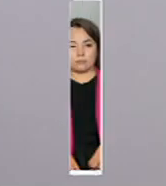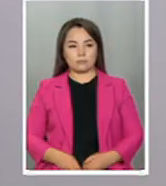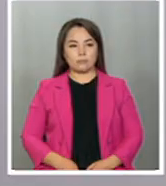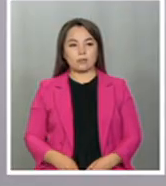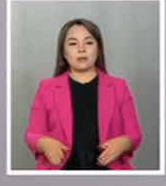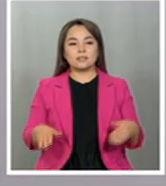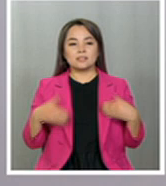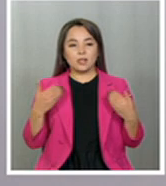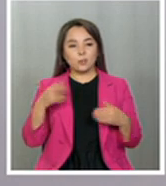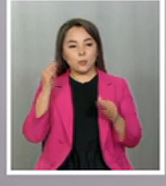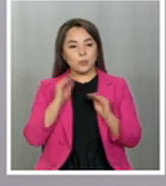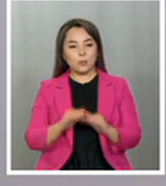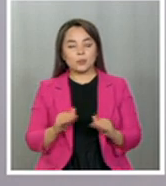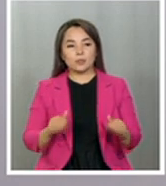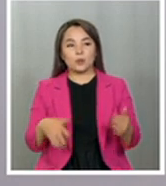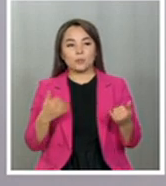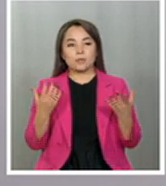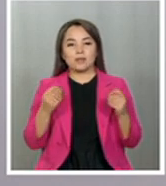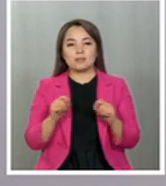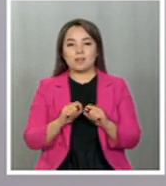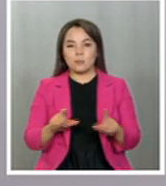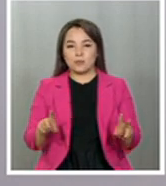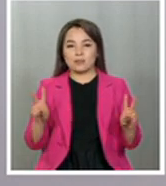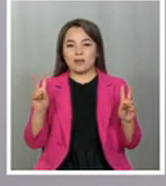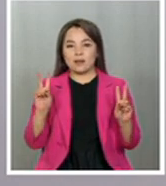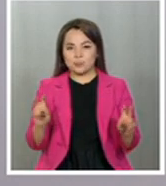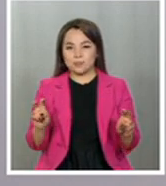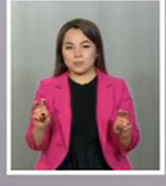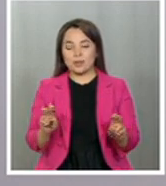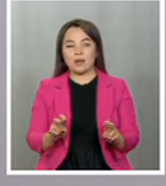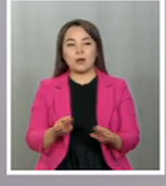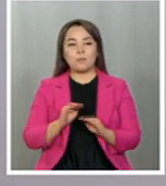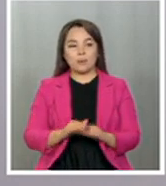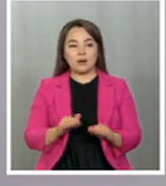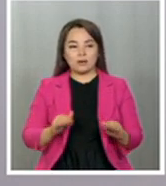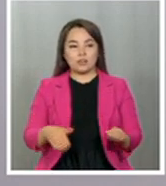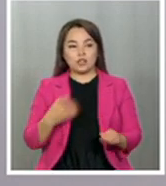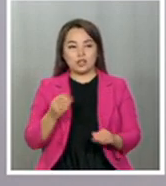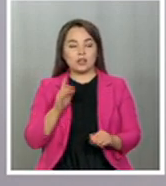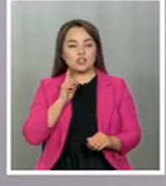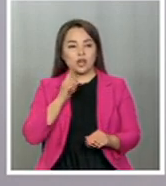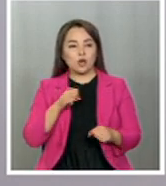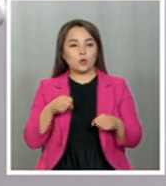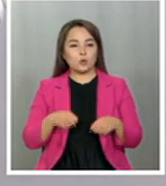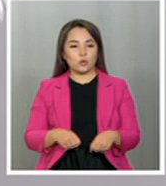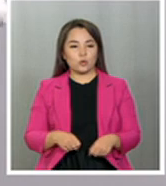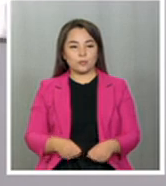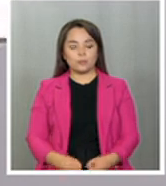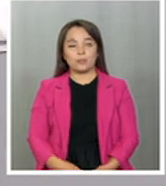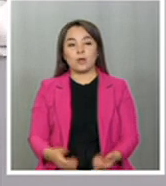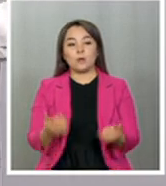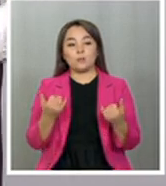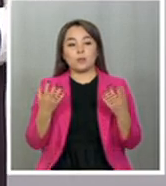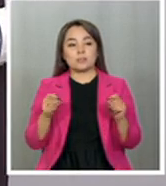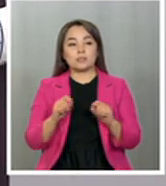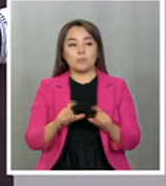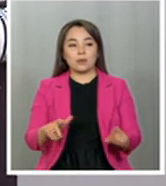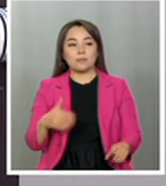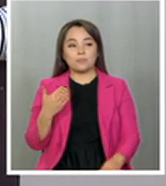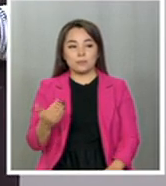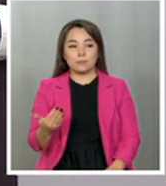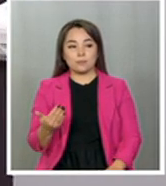Сәлеметсіздер ме, оқушылар? Бүгінгі сабағымыздың тақырыбы – бала және жастар құқығы. Бүгінгі сабақта